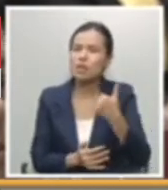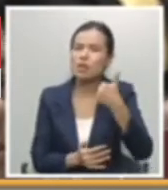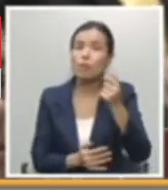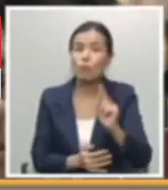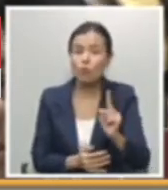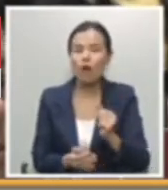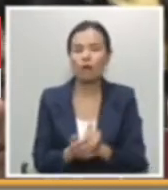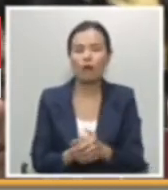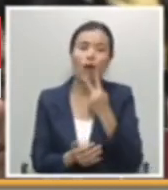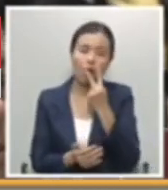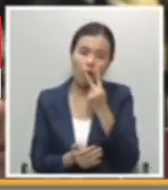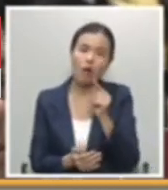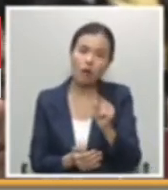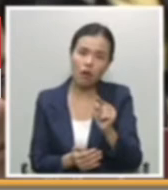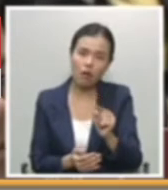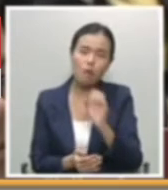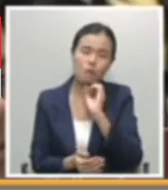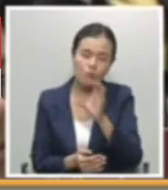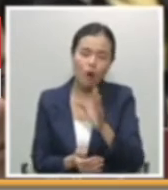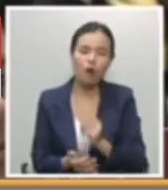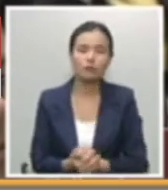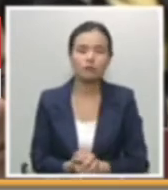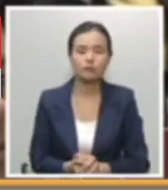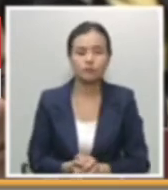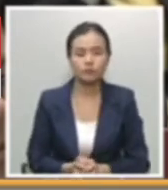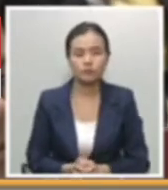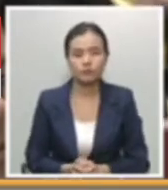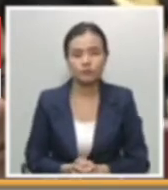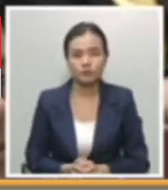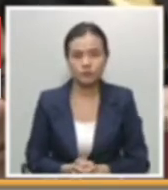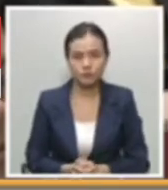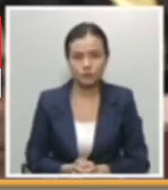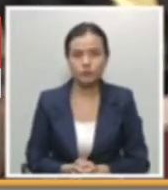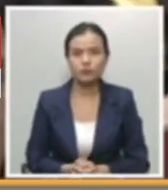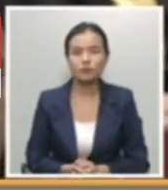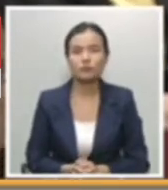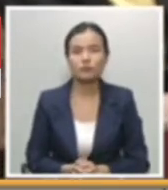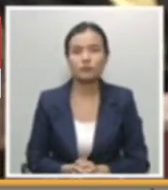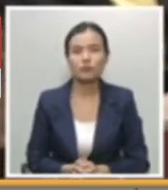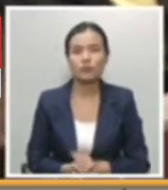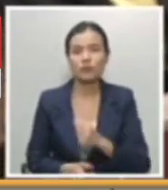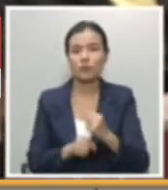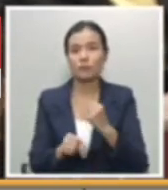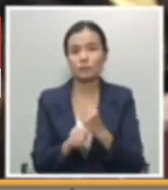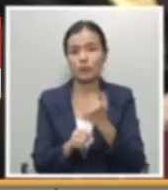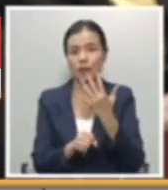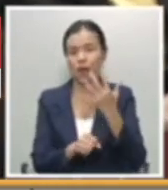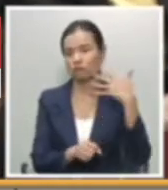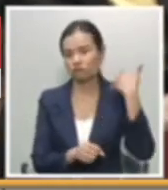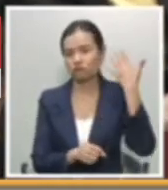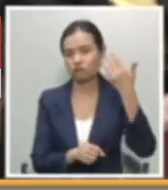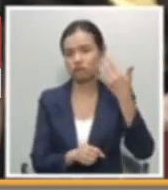ก็เห็นกันอยู่ที่กราบเรียนด้วยความเคารพแล้วครับว่าและในช่วง5ปีที่ผ่านมา